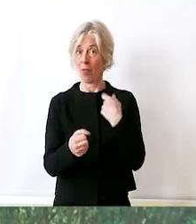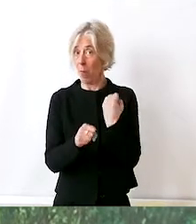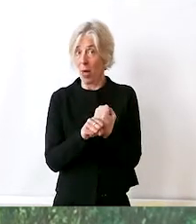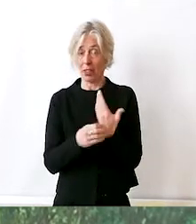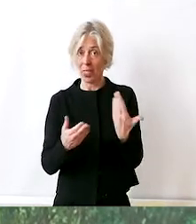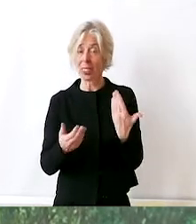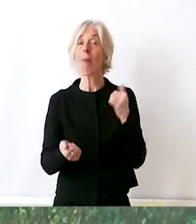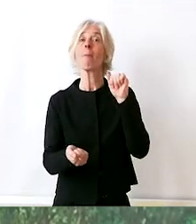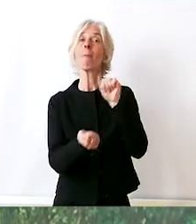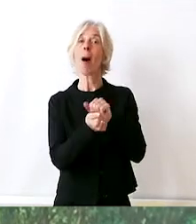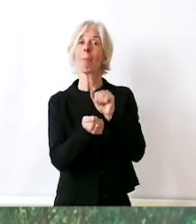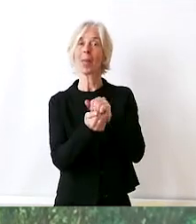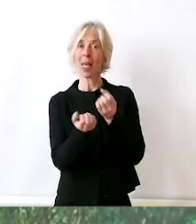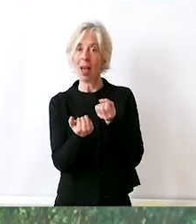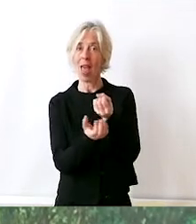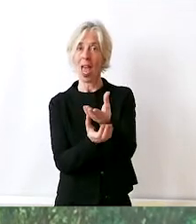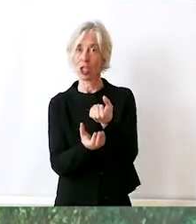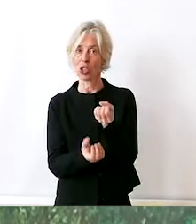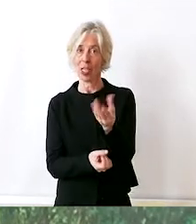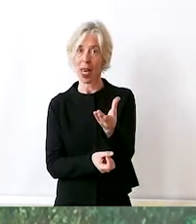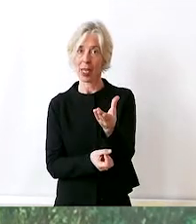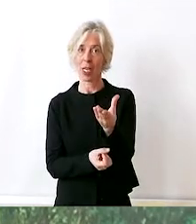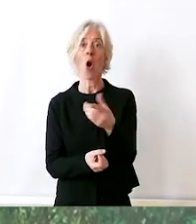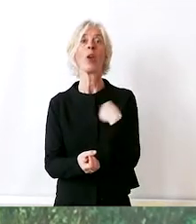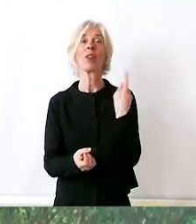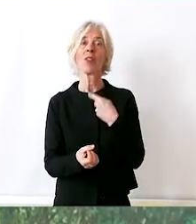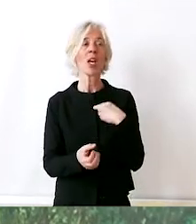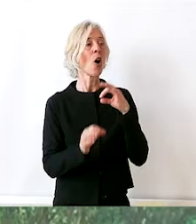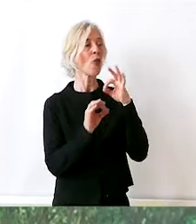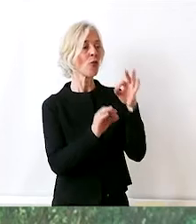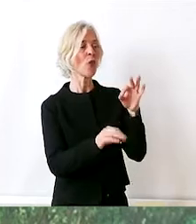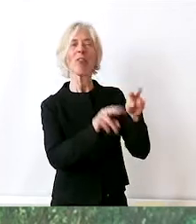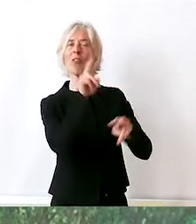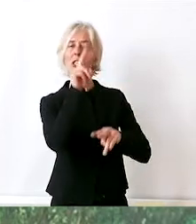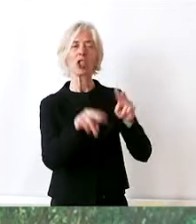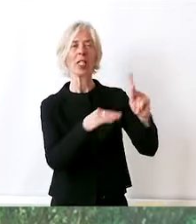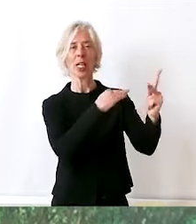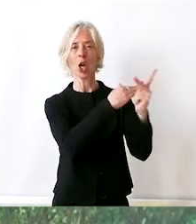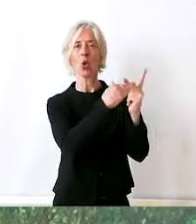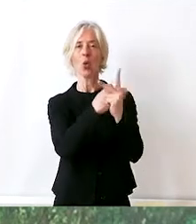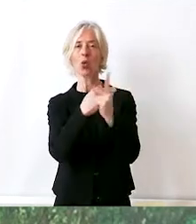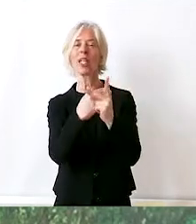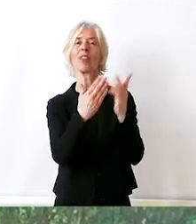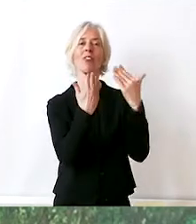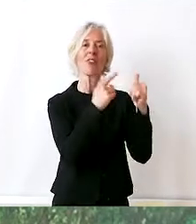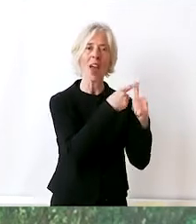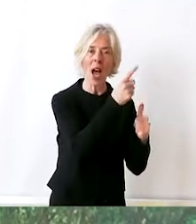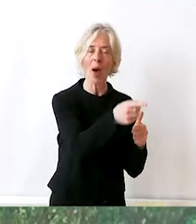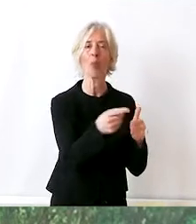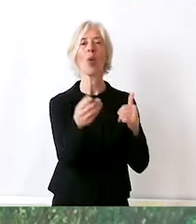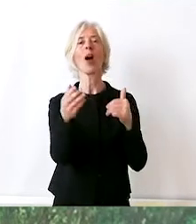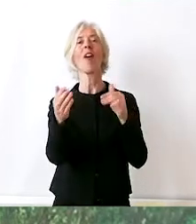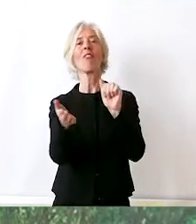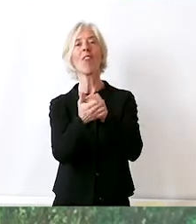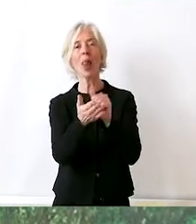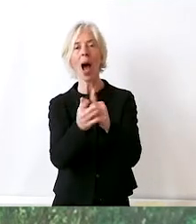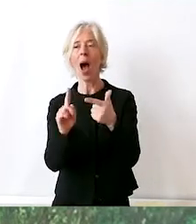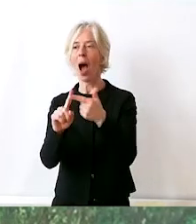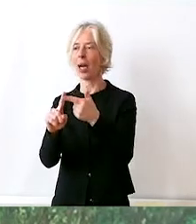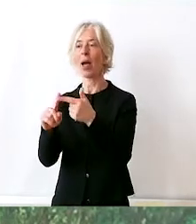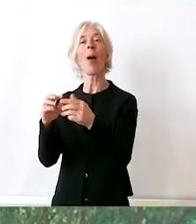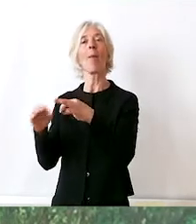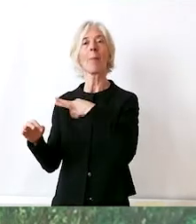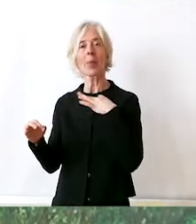Papieren und bietet seinen Kunden aus der Werbebranche, dem Verlagswesen und Anwendern aus den Bereichen Home und Office